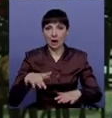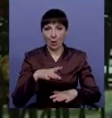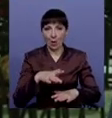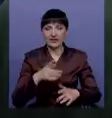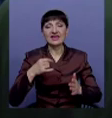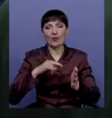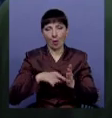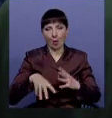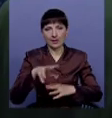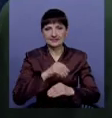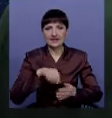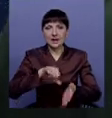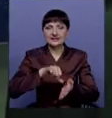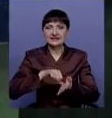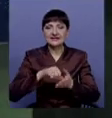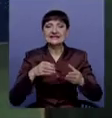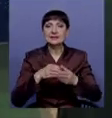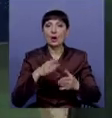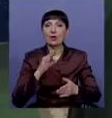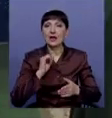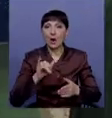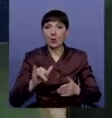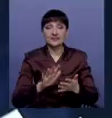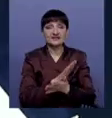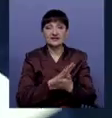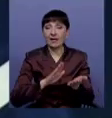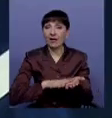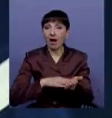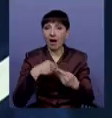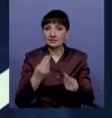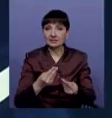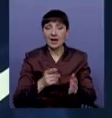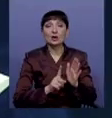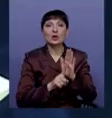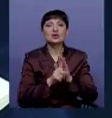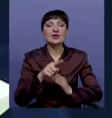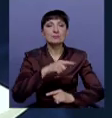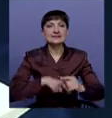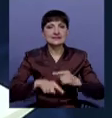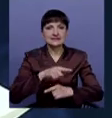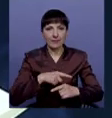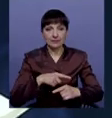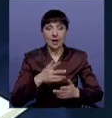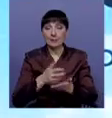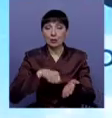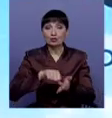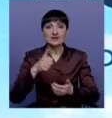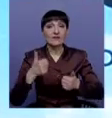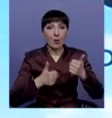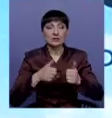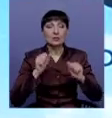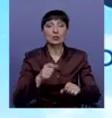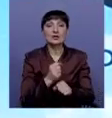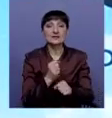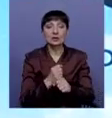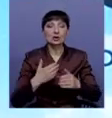в городе. Представители центра «Холдау» рассказали о безвозмездных грантах, предоставляемых начинающим бизнесменам. Принять участие в конкурсе смогут